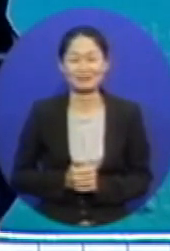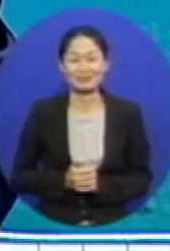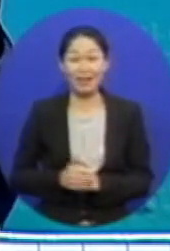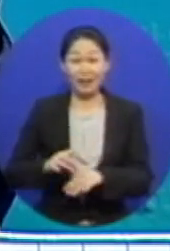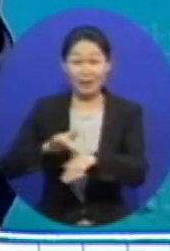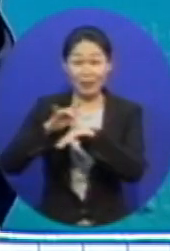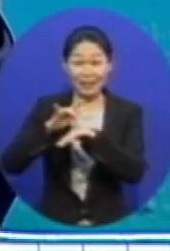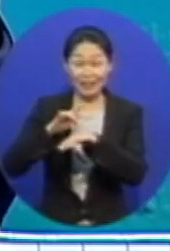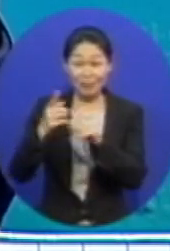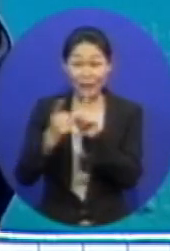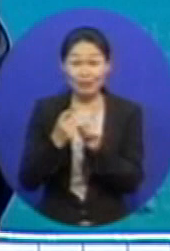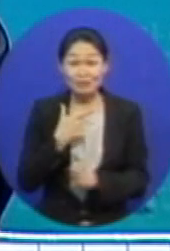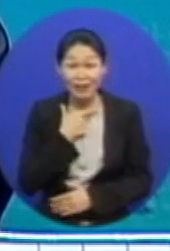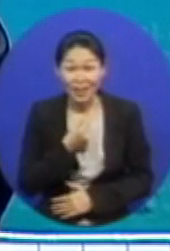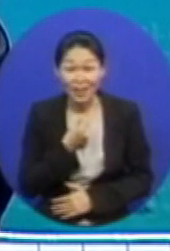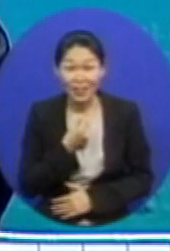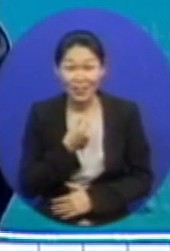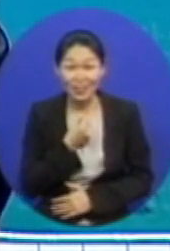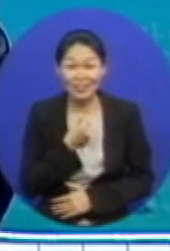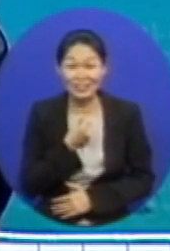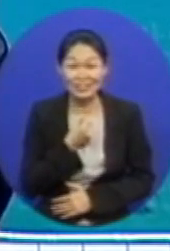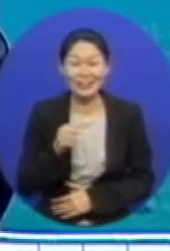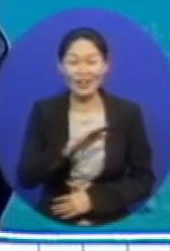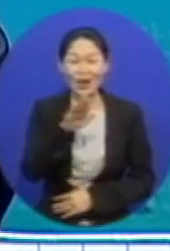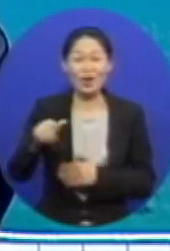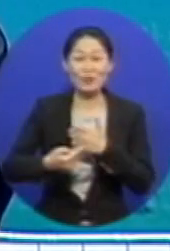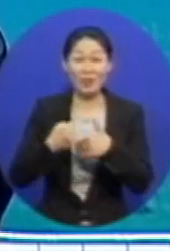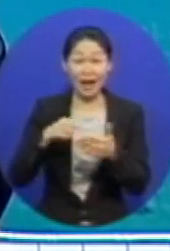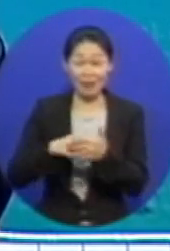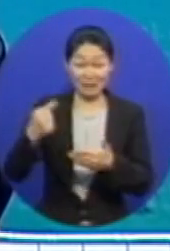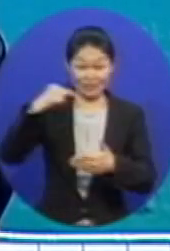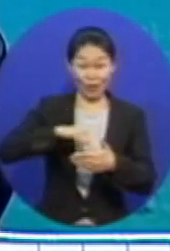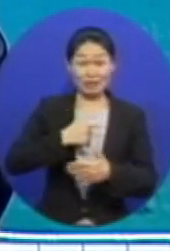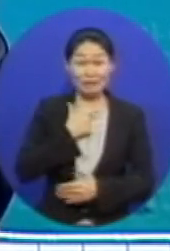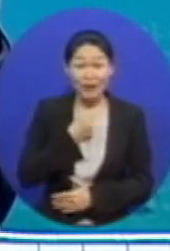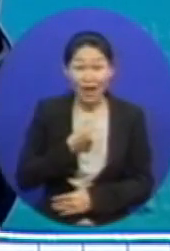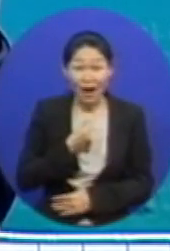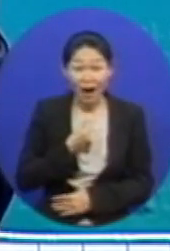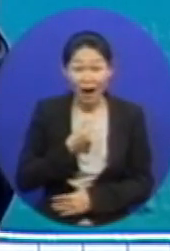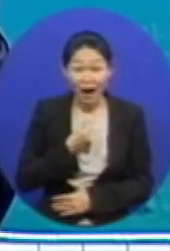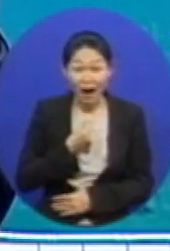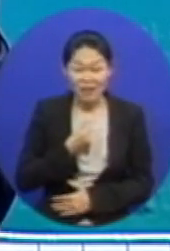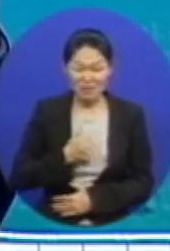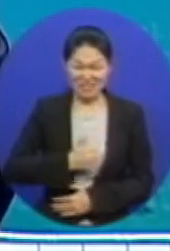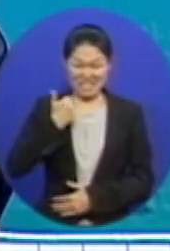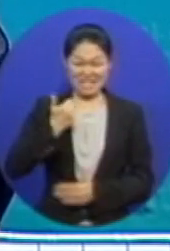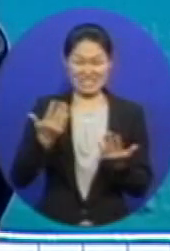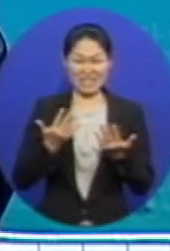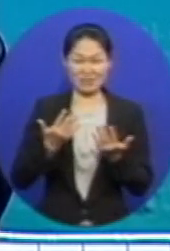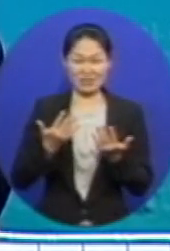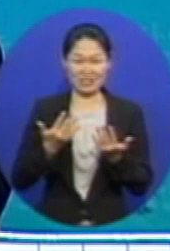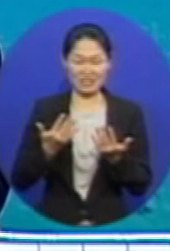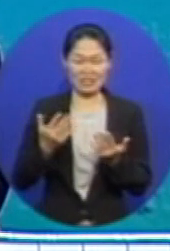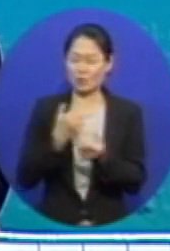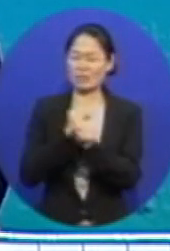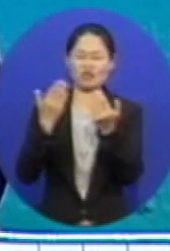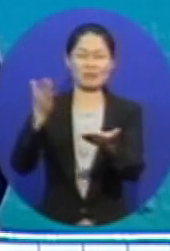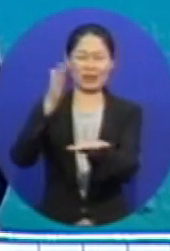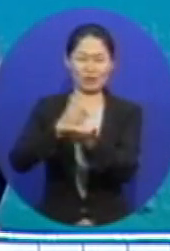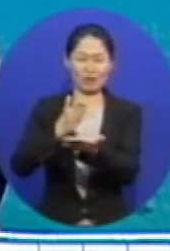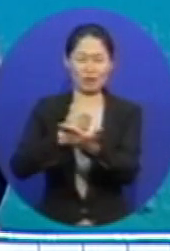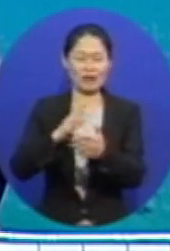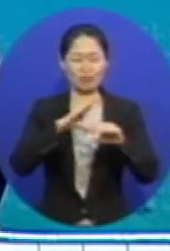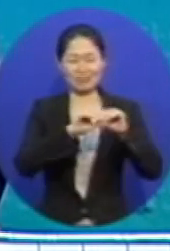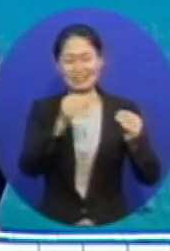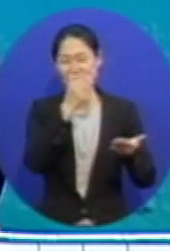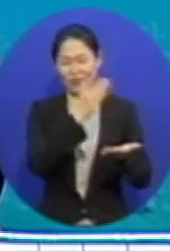마기 만나보고 싶어요 여러분 마음에 들어 오게 하고 싶어요 그러면 화나는 일이 있으면 어지간하면 용서하지 말고 풀지